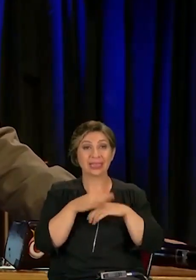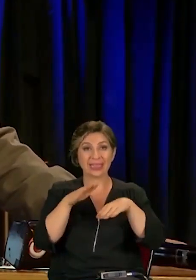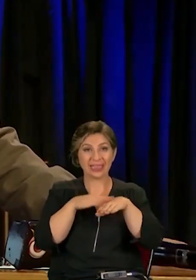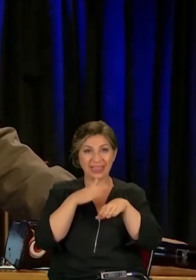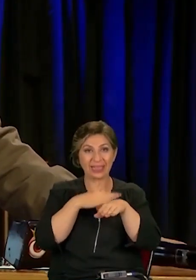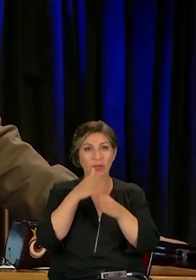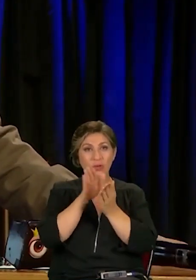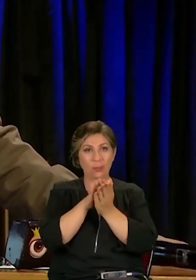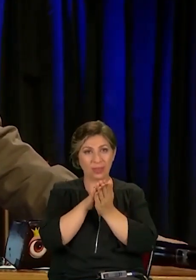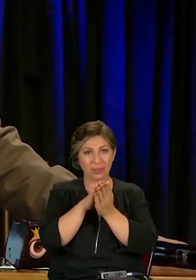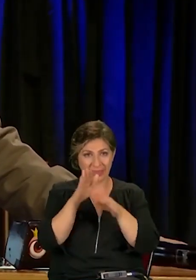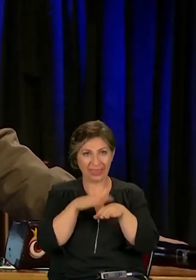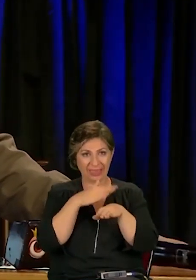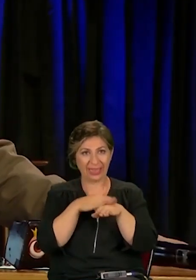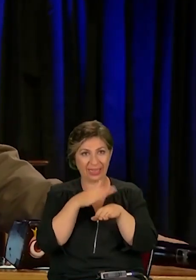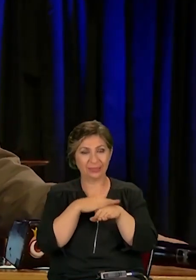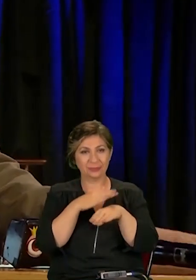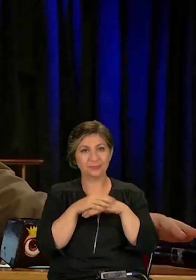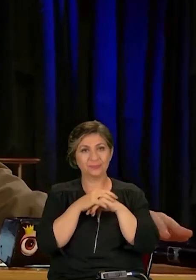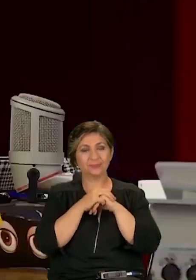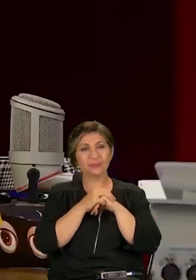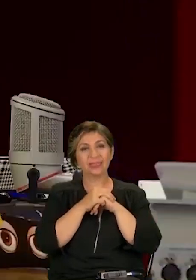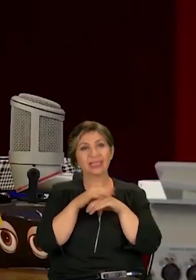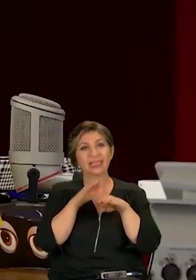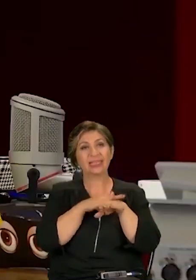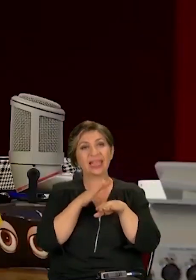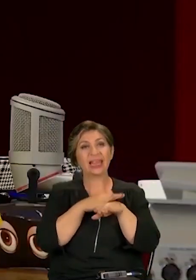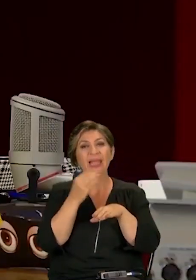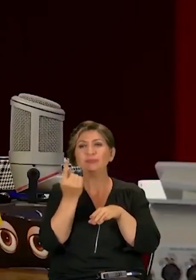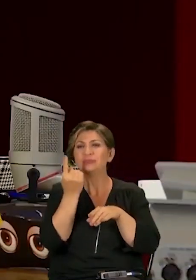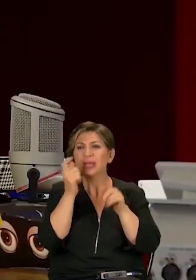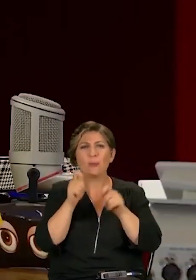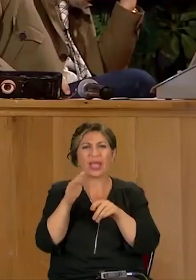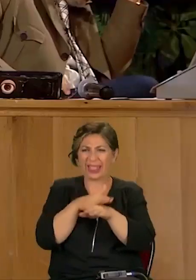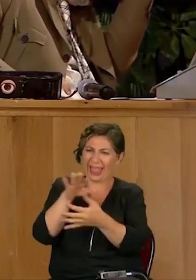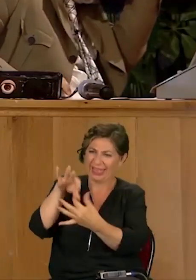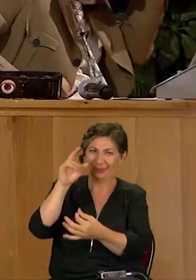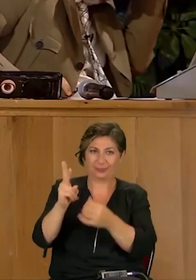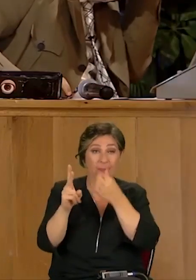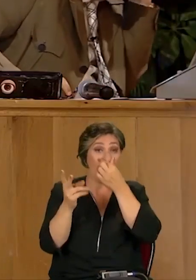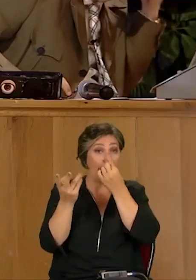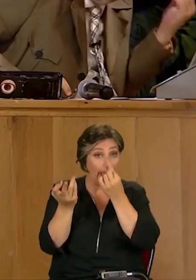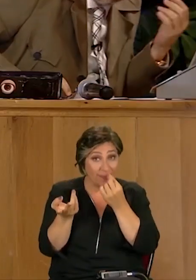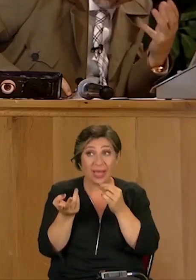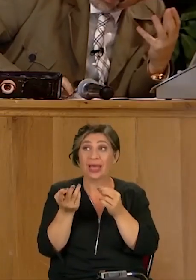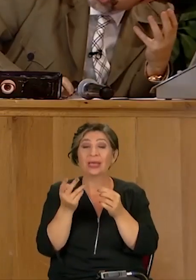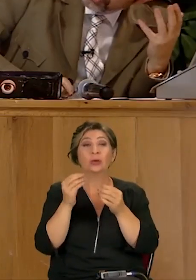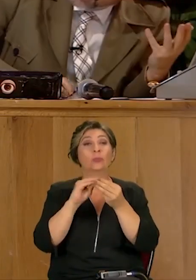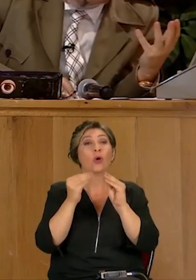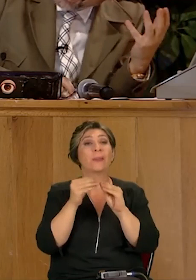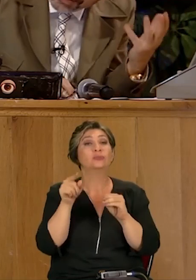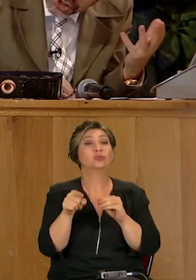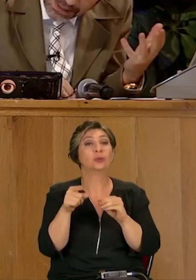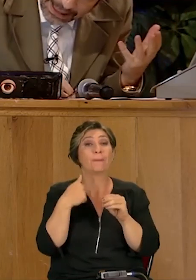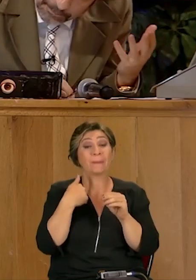kedilerle ve köpekler, kedilerle ilgili. Kediler, evet. Evet, kedilerle ilgili bir şey yapıyor. Evet ama şimdi problem